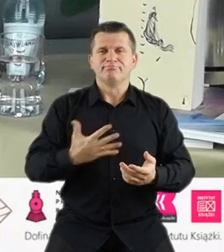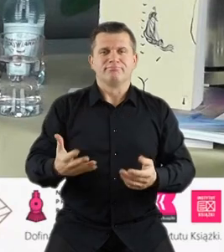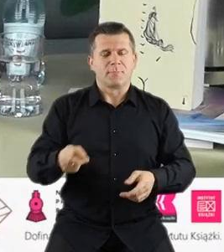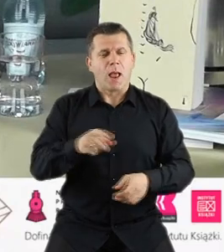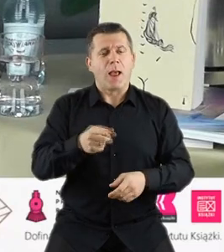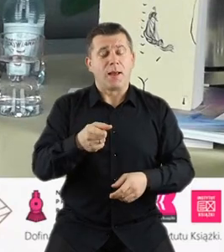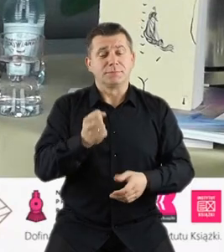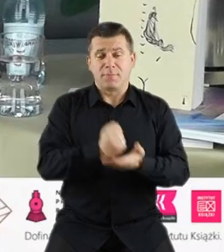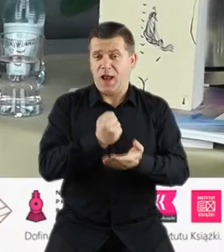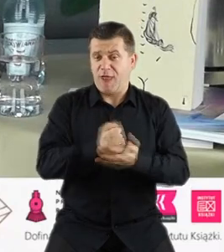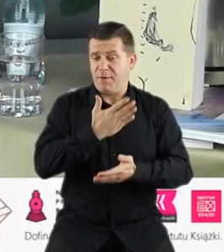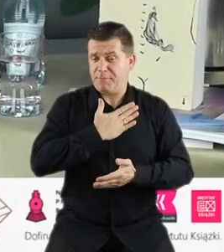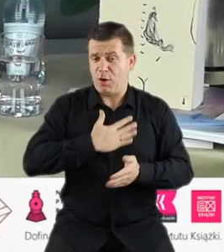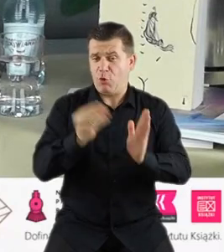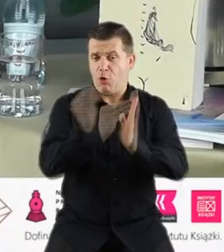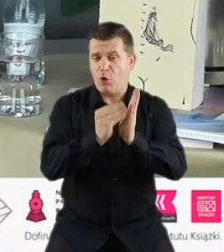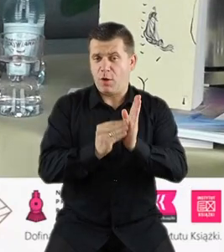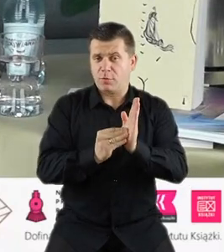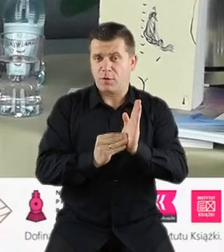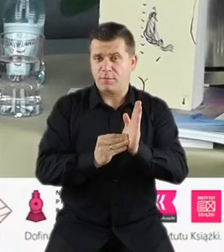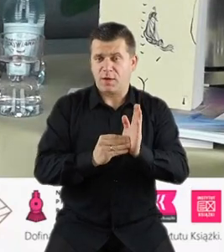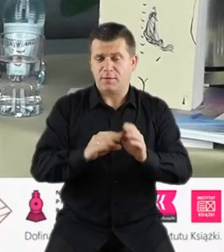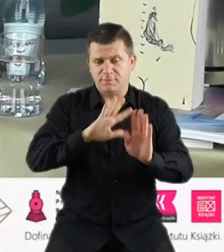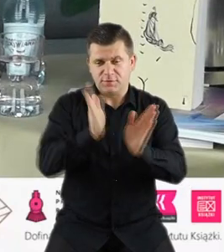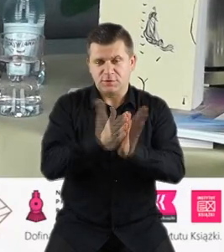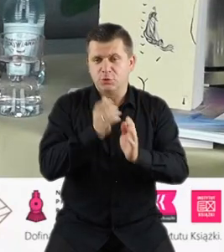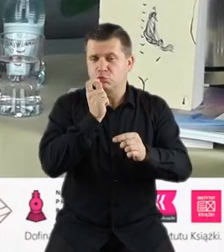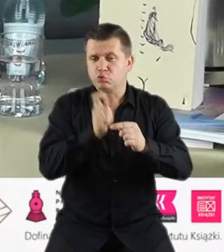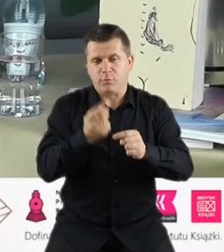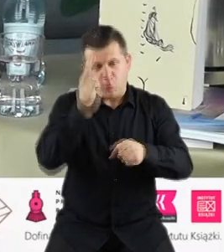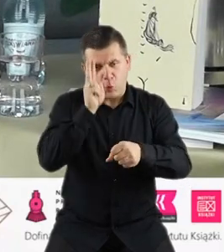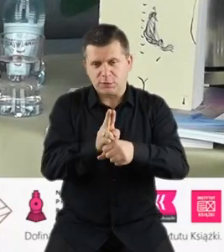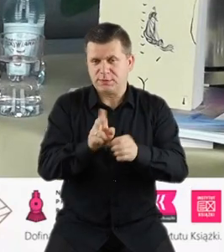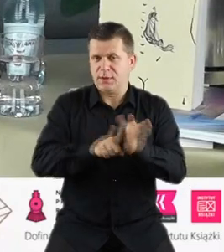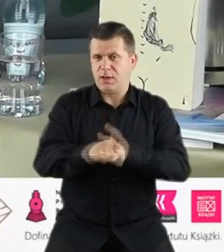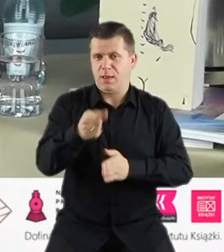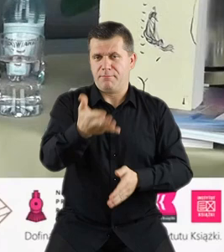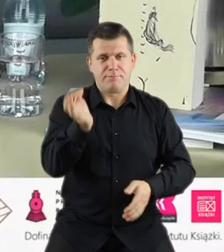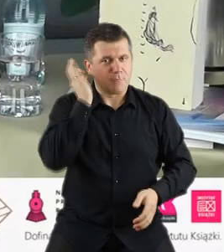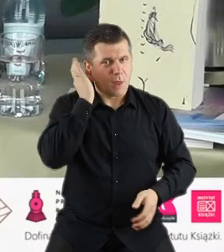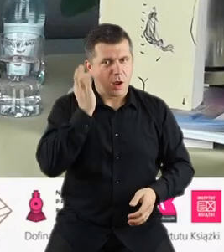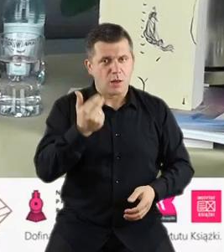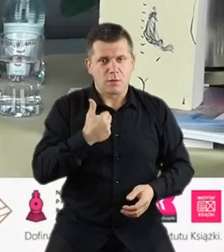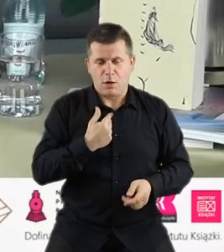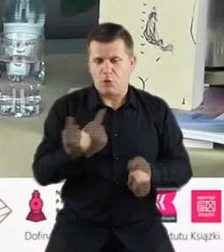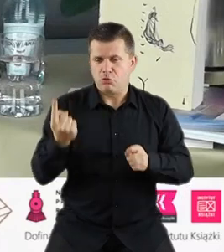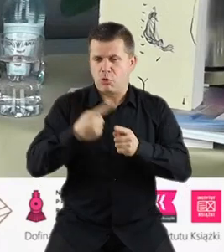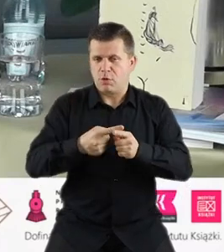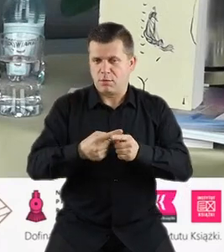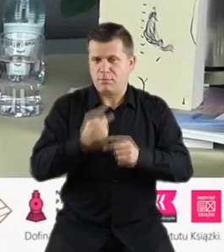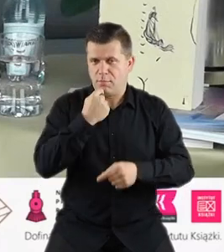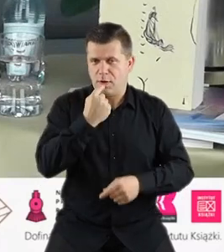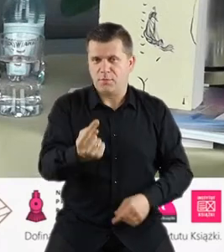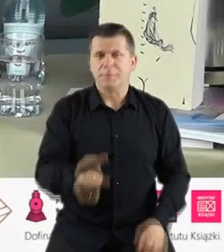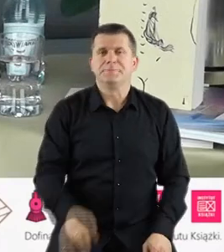komentarzy, to ja jeszcze do tych wszystkich słów właśnie uznania dla Pani pozwolę się jeszcze dodatkowo podeprzeć